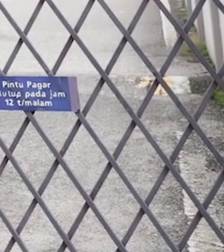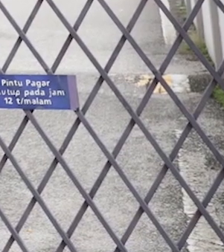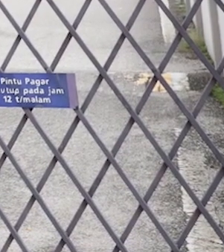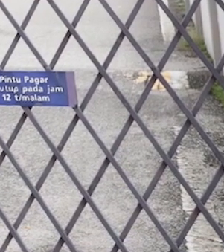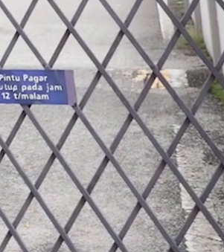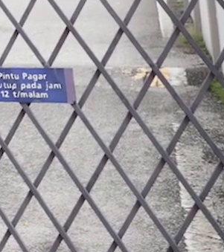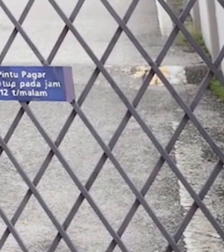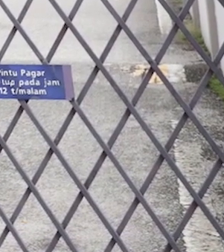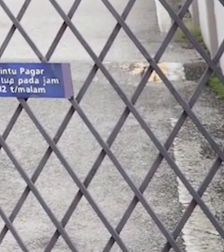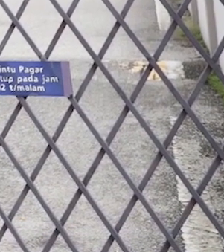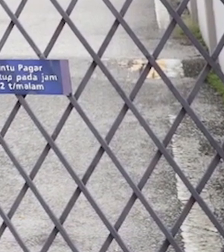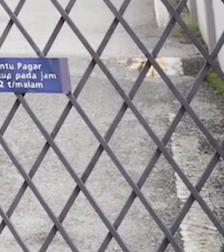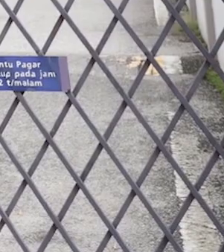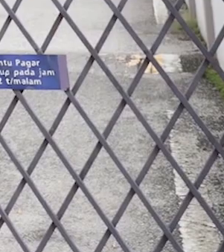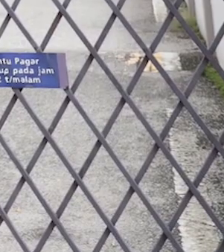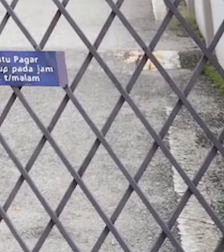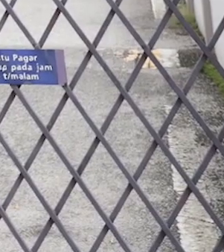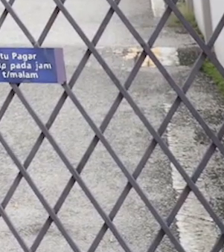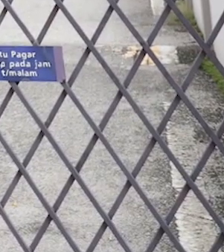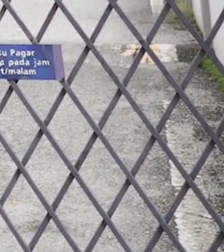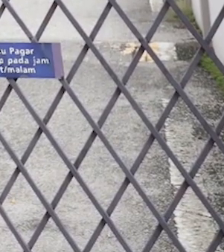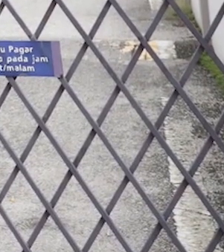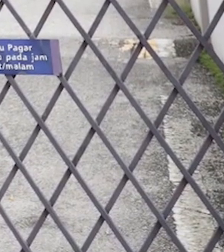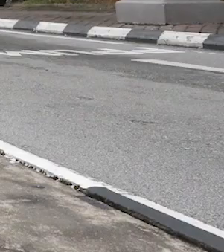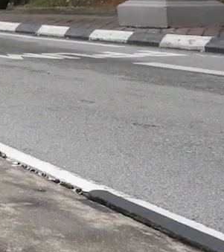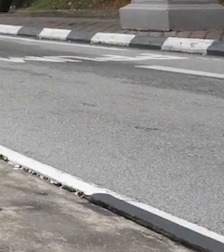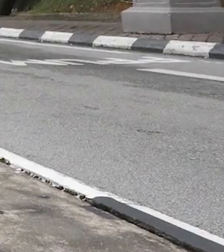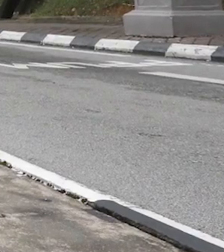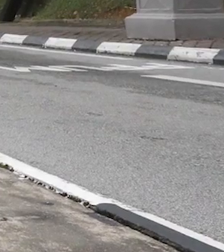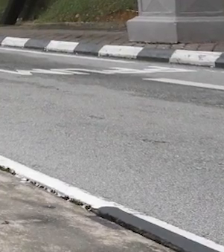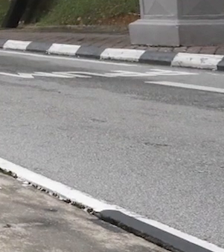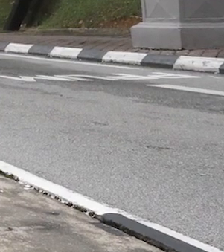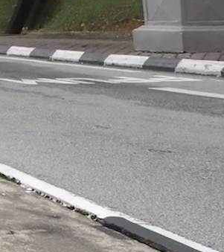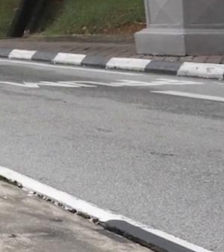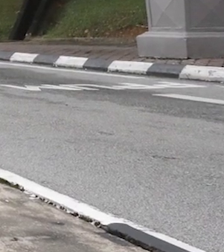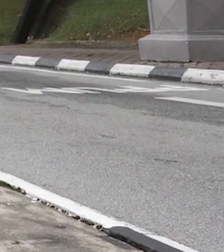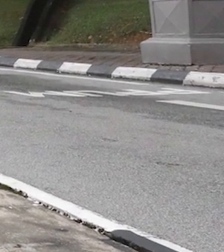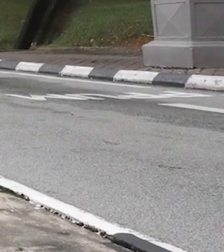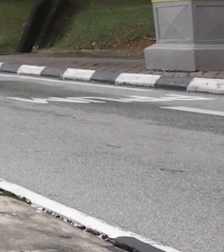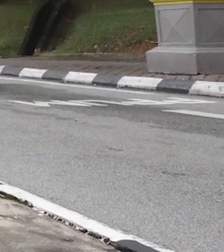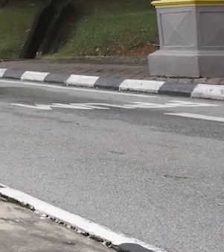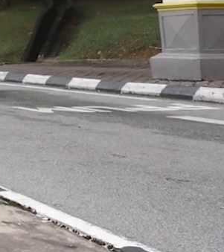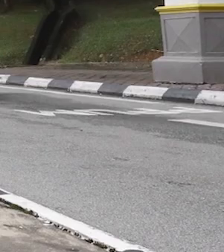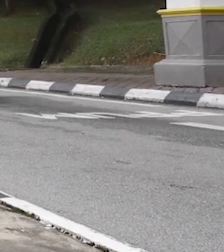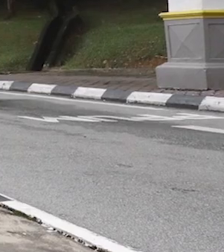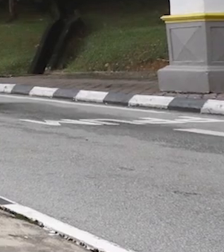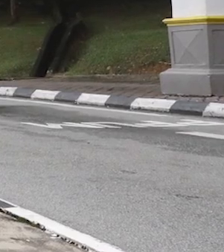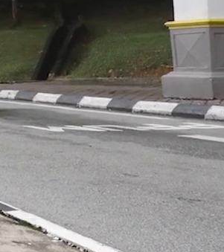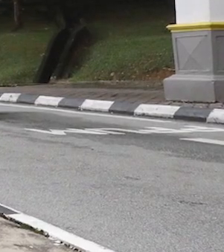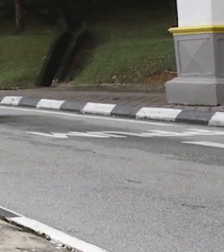kembali. Walaupun saya telah sebutkan dalam PC yang lepas, tapi masih ada rayuan dan